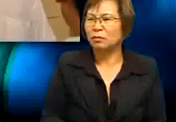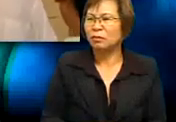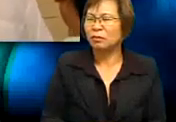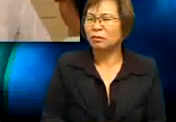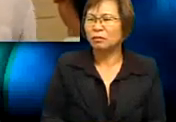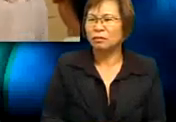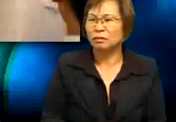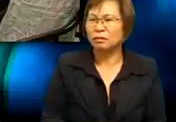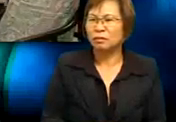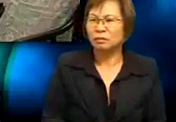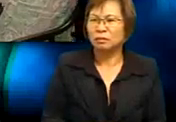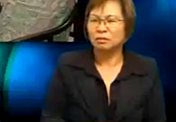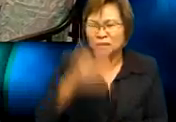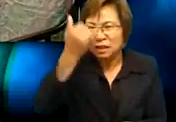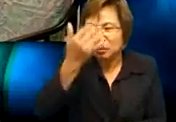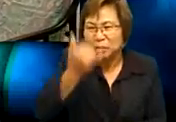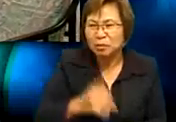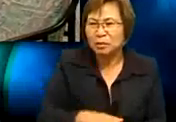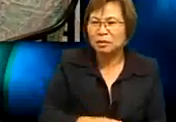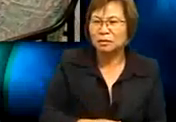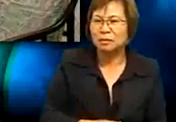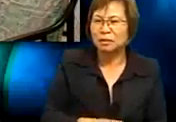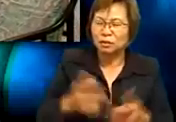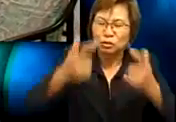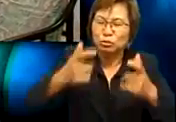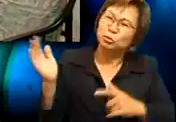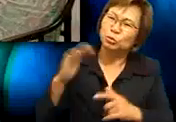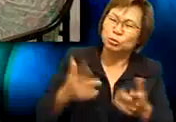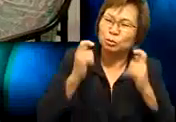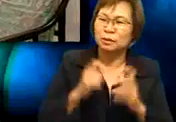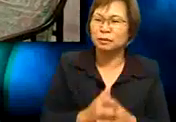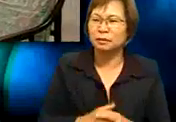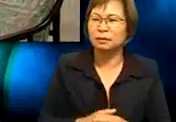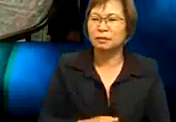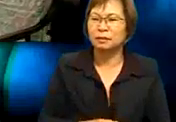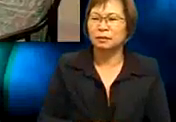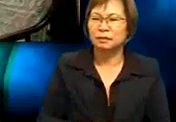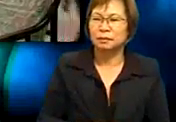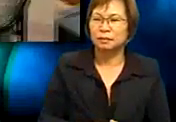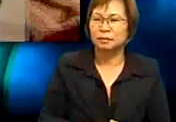Cuma.